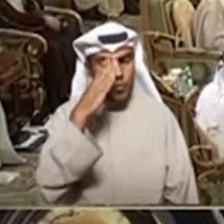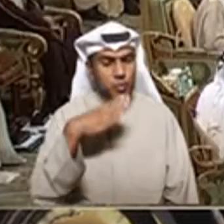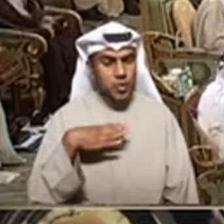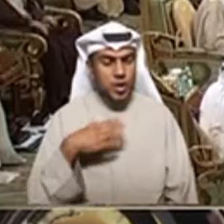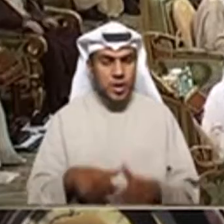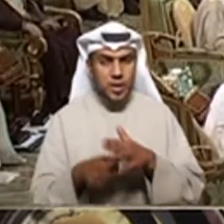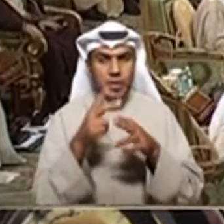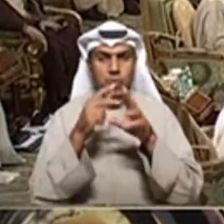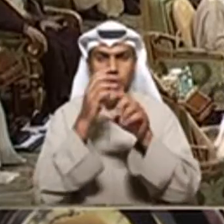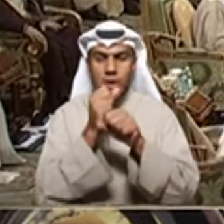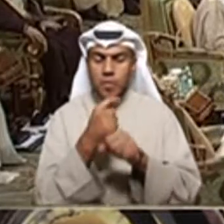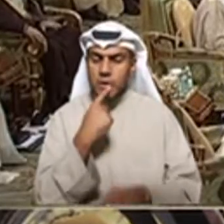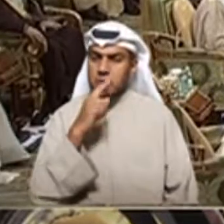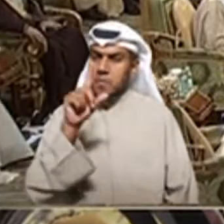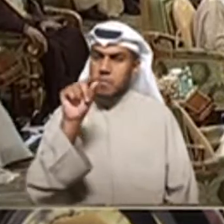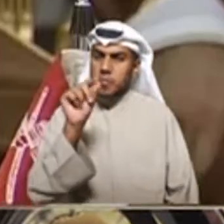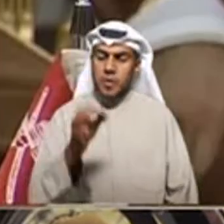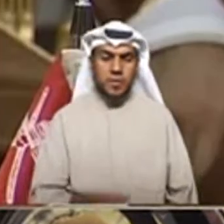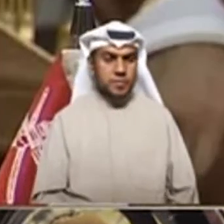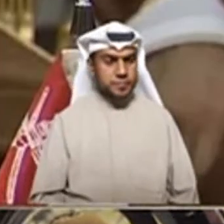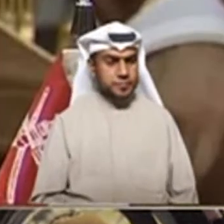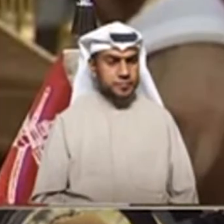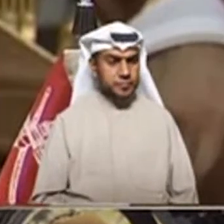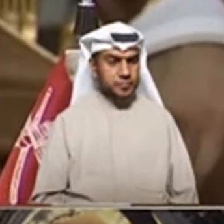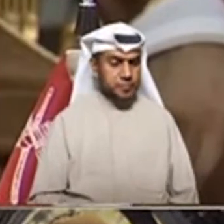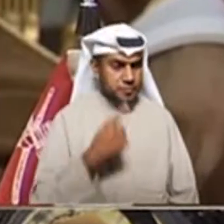الجميع الاقتداء بها.